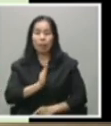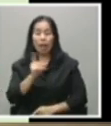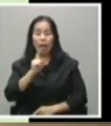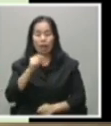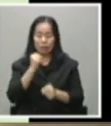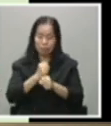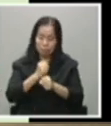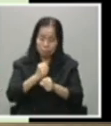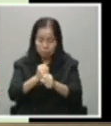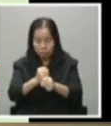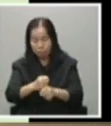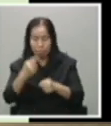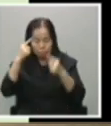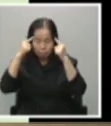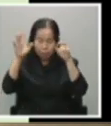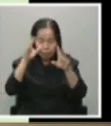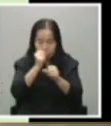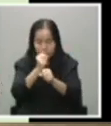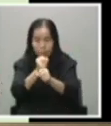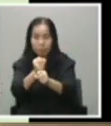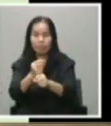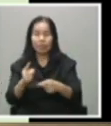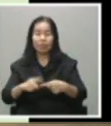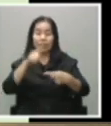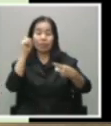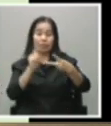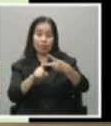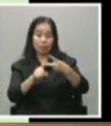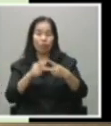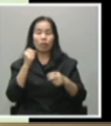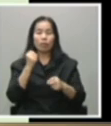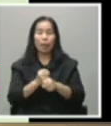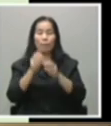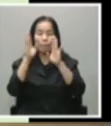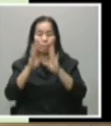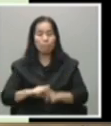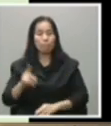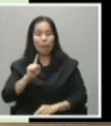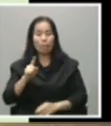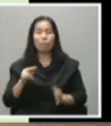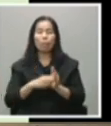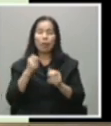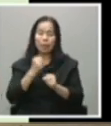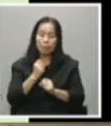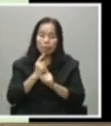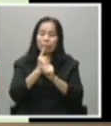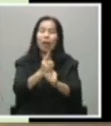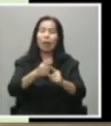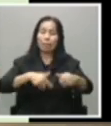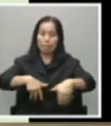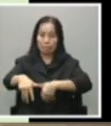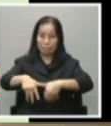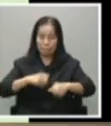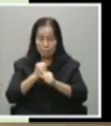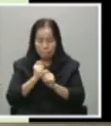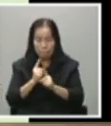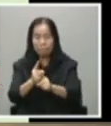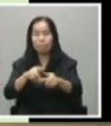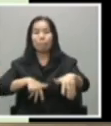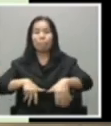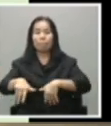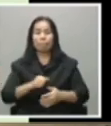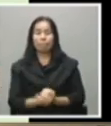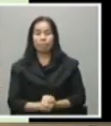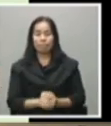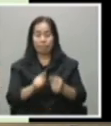การณ์อันที่สองก็คือมาตรฐานทางจริยธรรมอันเป็นค่านิยมหลักในข้อ10เข